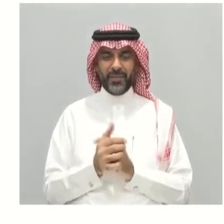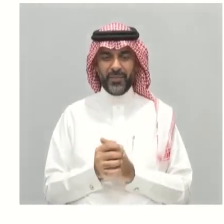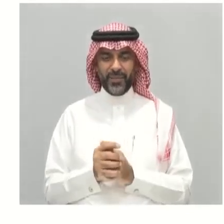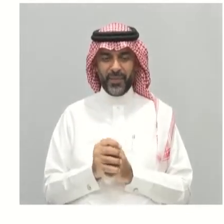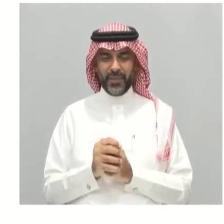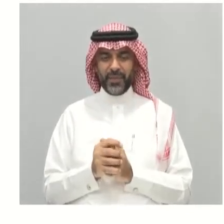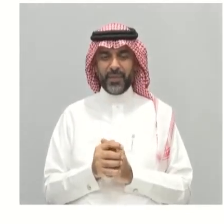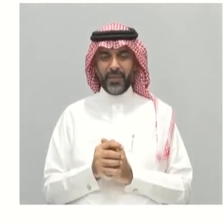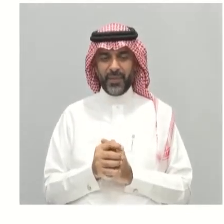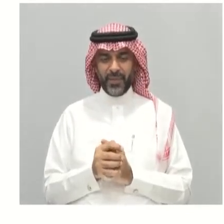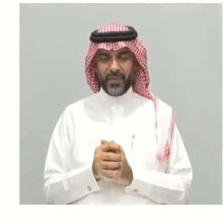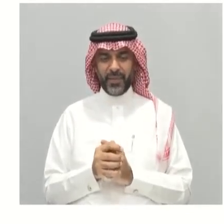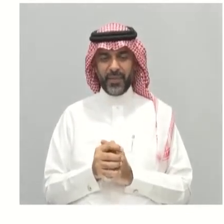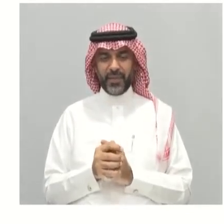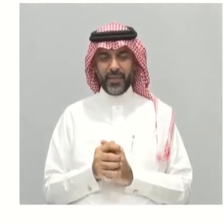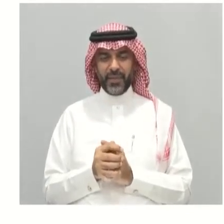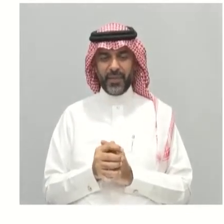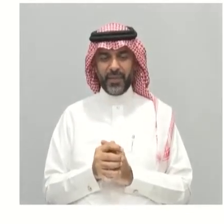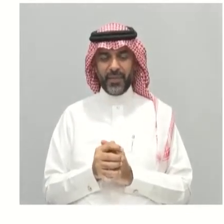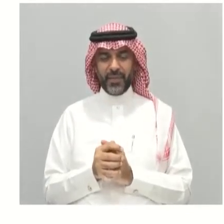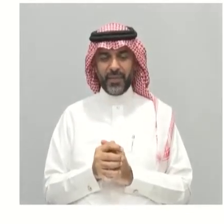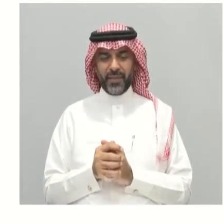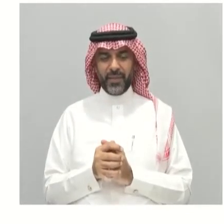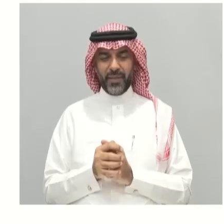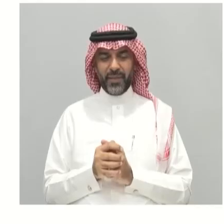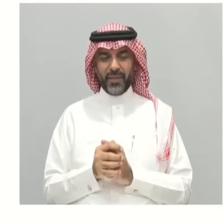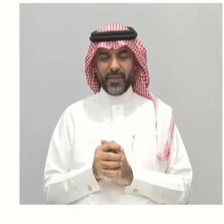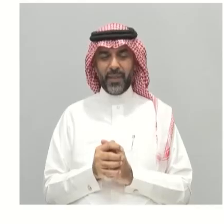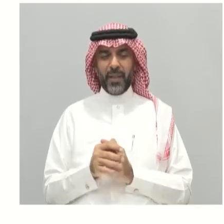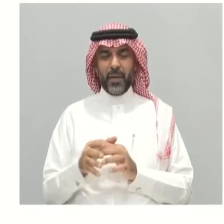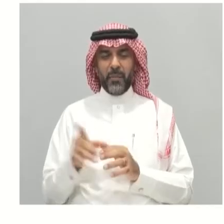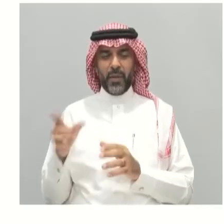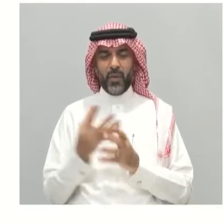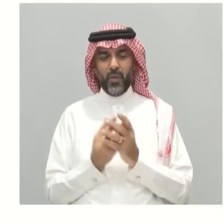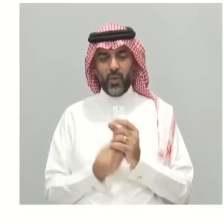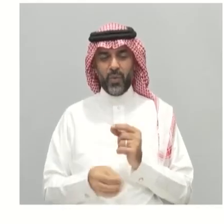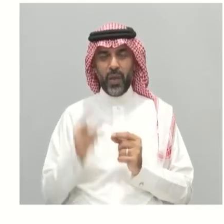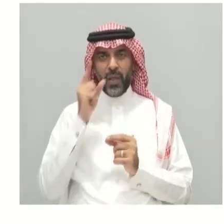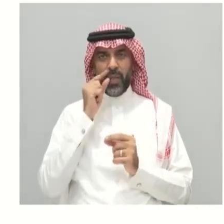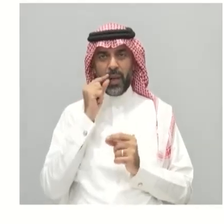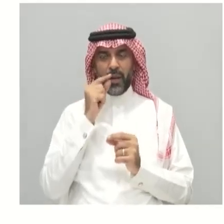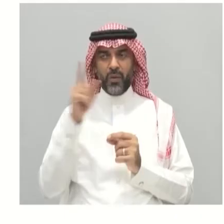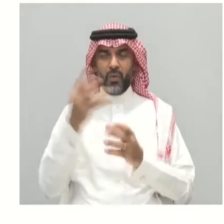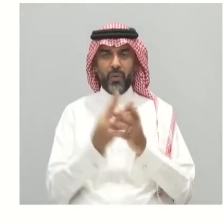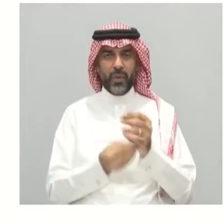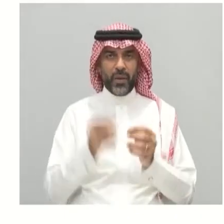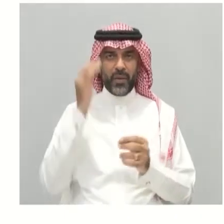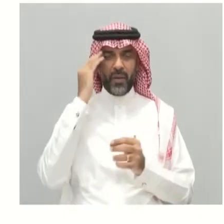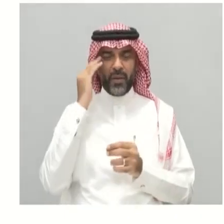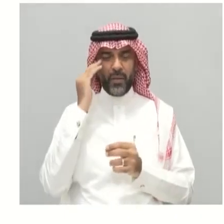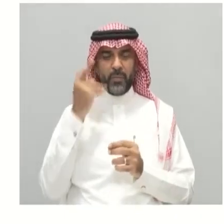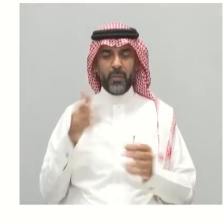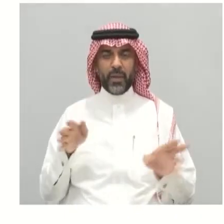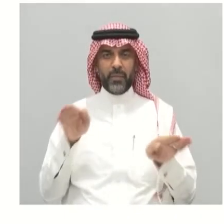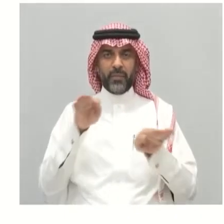احادي المجموعه الكروموسوميه كونه نلاحظ ينتج جاميت ذكري كما نلاحظ تحدث عمليه تلقيح اي يكون